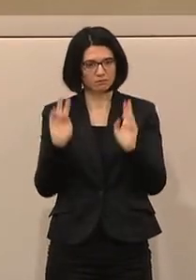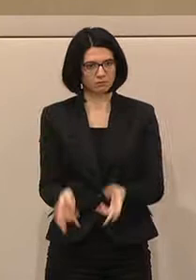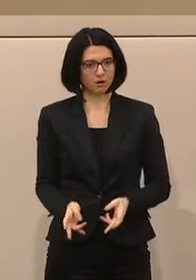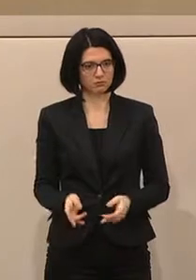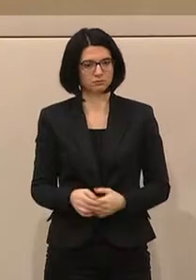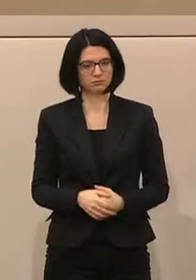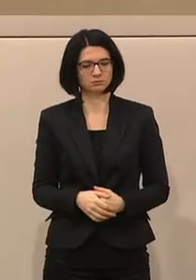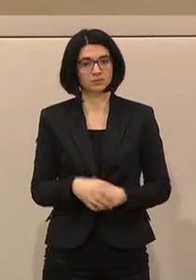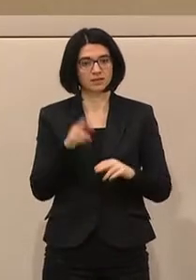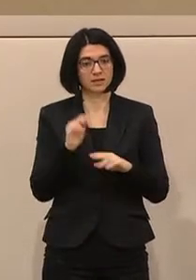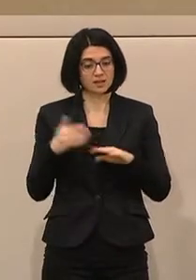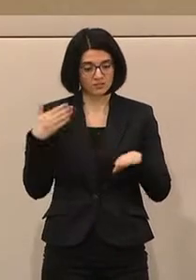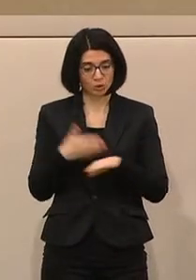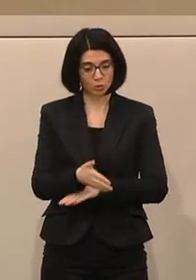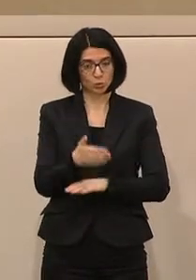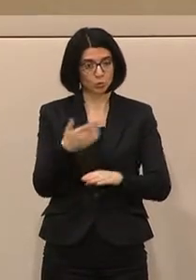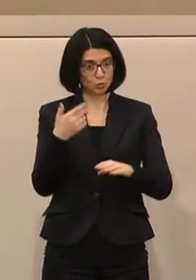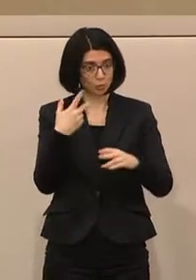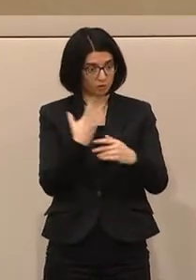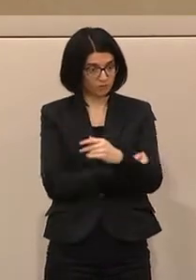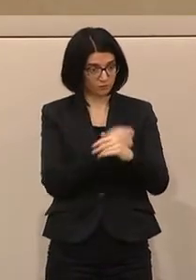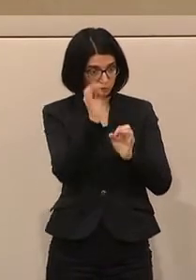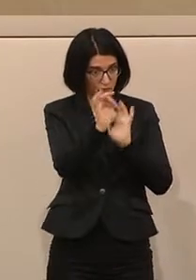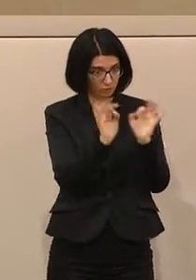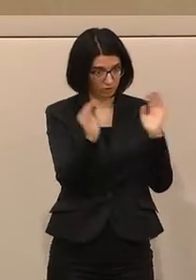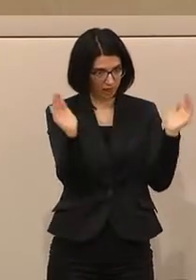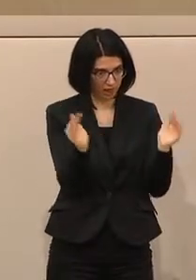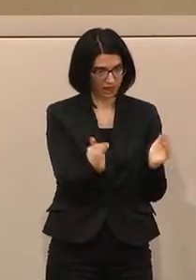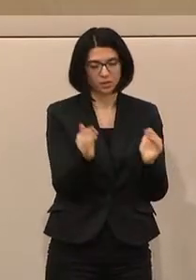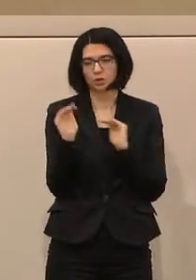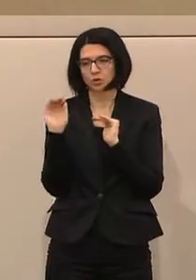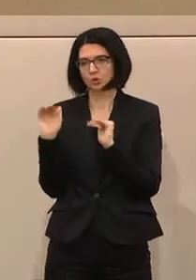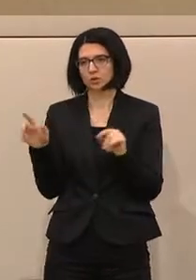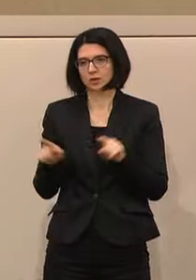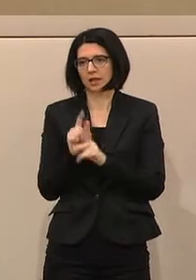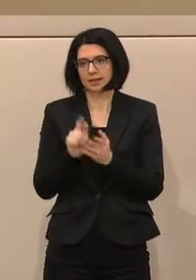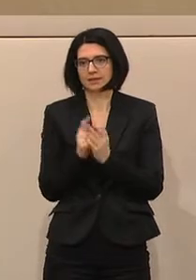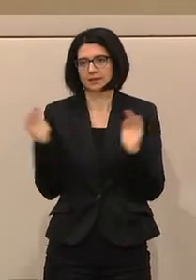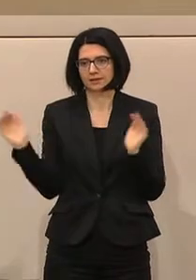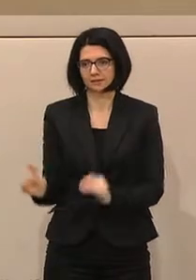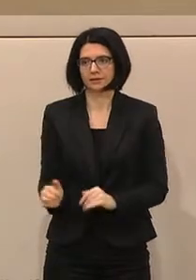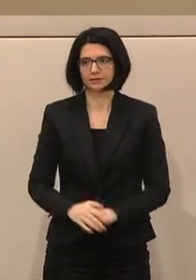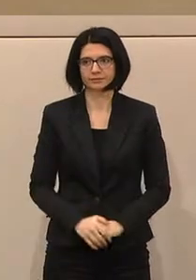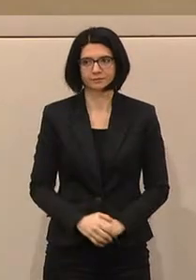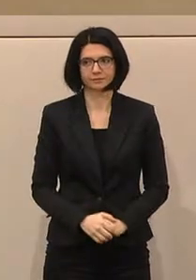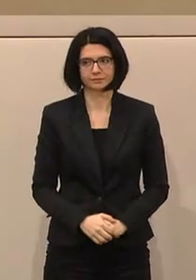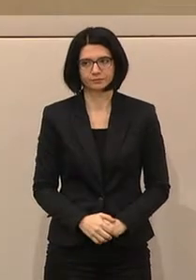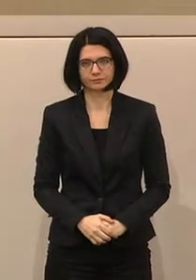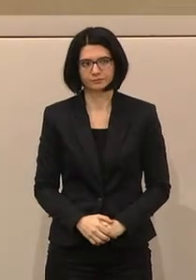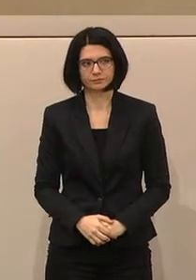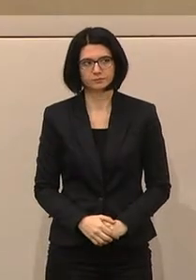Und wenn diese Durchimpfungsrate sinkt, dann wird der Schutz natürlich immer weniger.